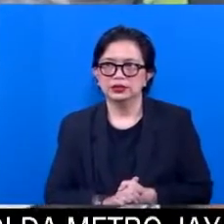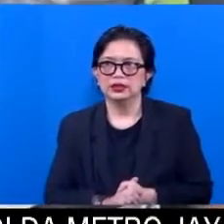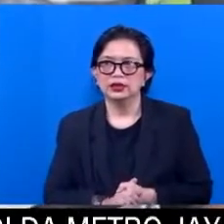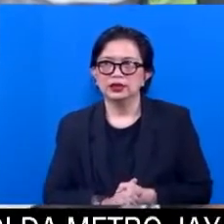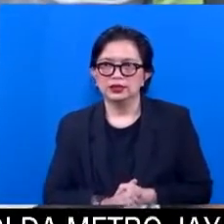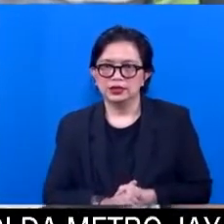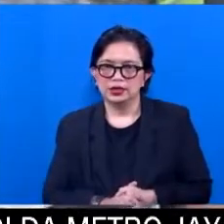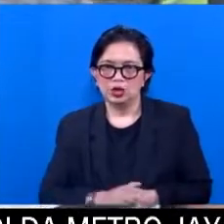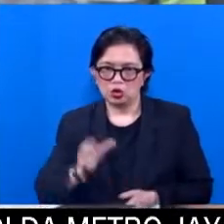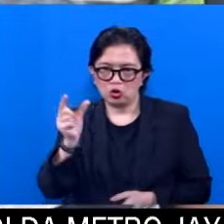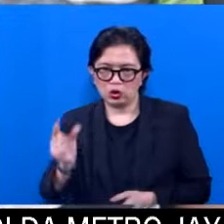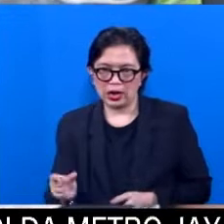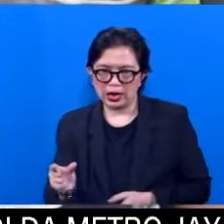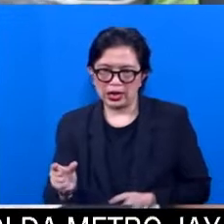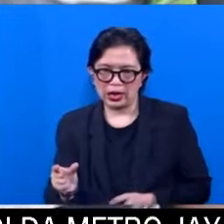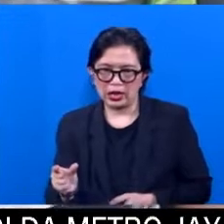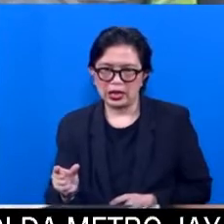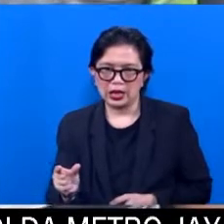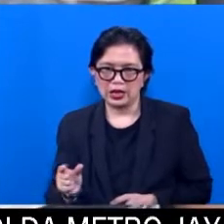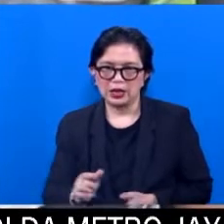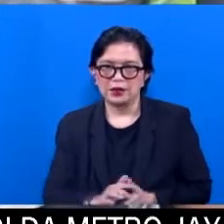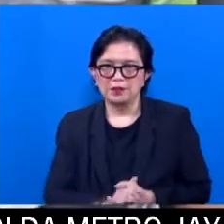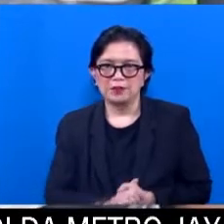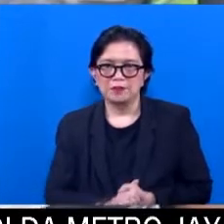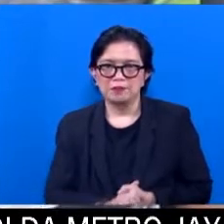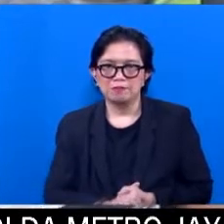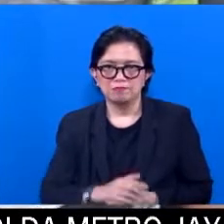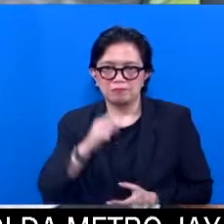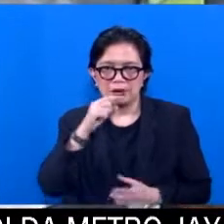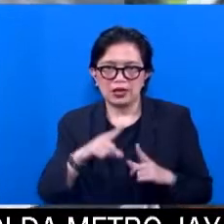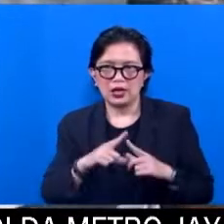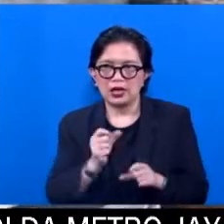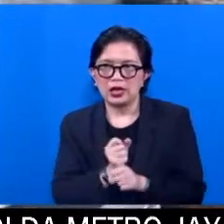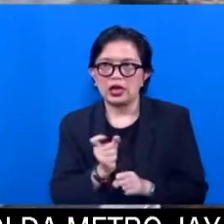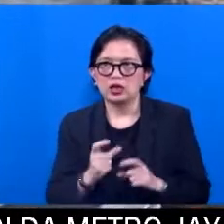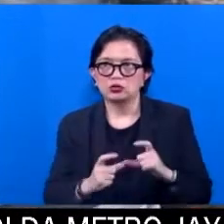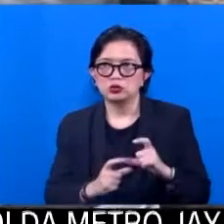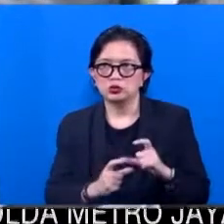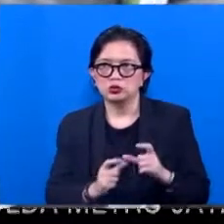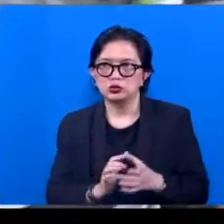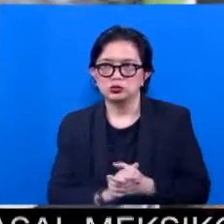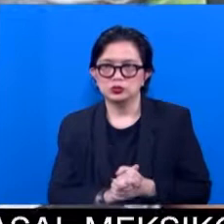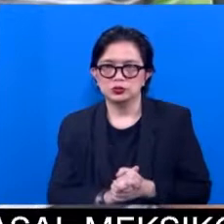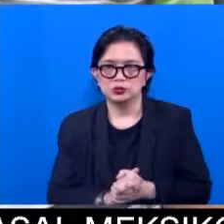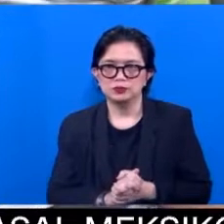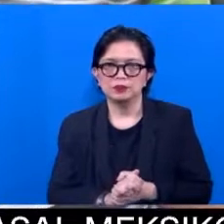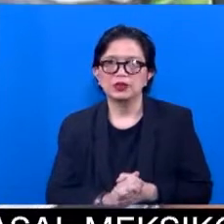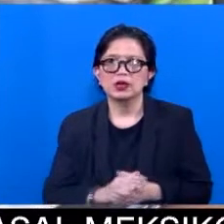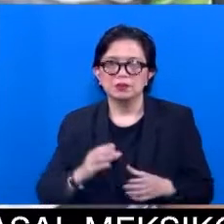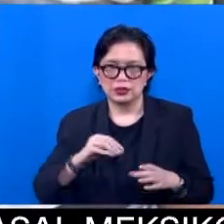luar desa gitu. Namanya Pak Kagus. Mungkin masuk ke desa dulu, masuk ke balai desa